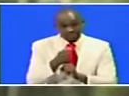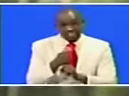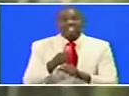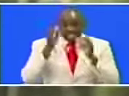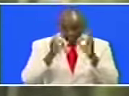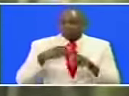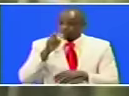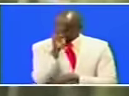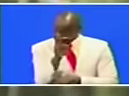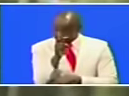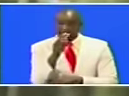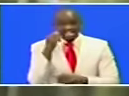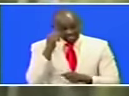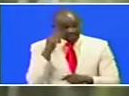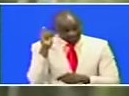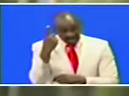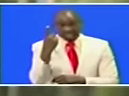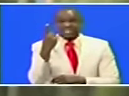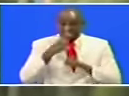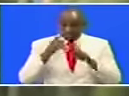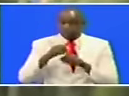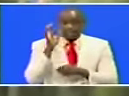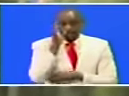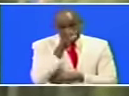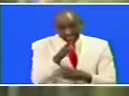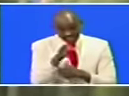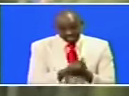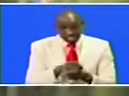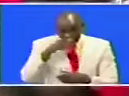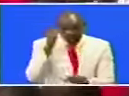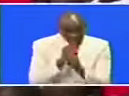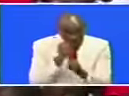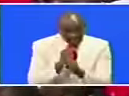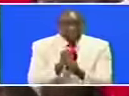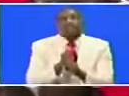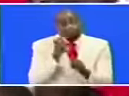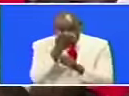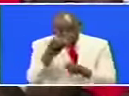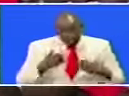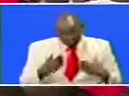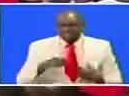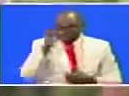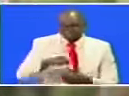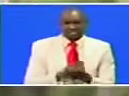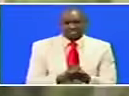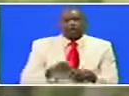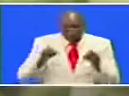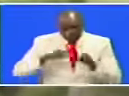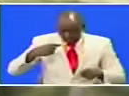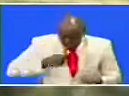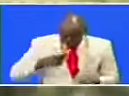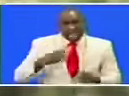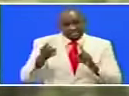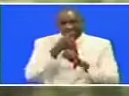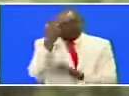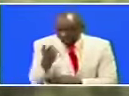Kama unaweza kuangalia miaka yake ya 5 ya kwanza, kweli alifanya kazi hakufanya? Mimi pia nimeweza